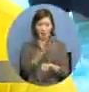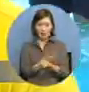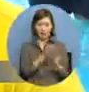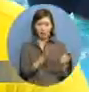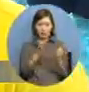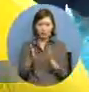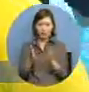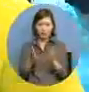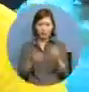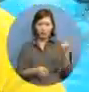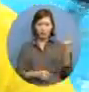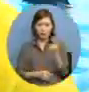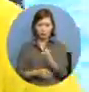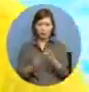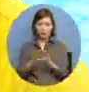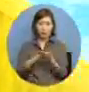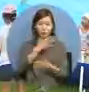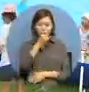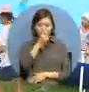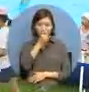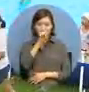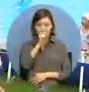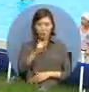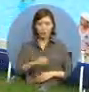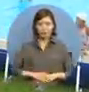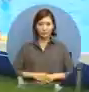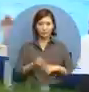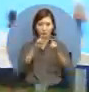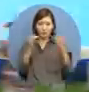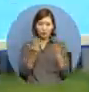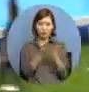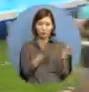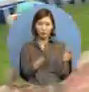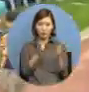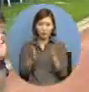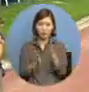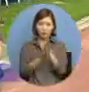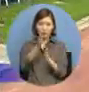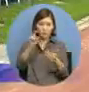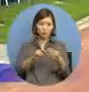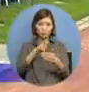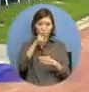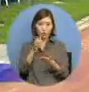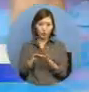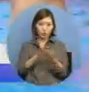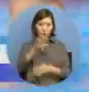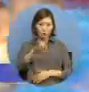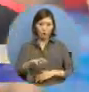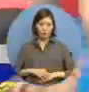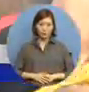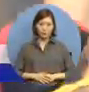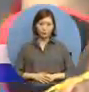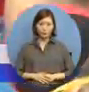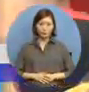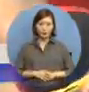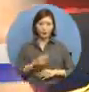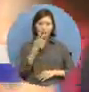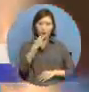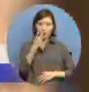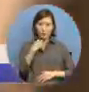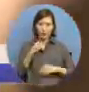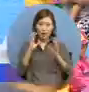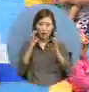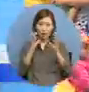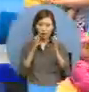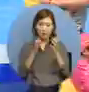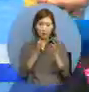와서 놀수 있어서 좋은 것 같아요. 성북구에 마련된 도심 속 물놀이장입니다. 유아용과 어린이용